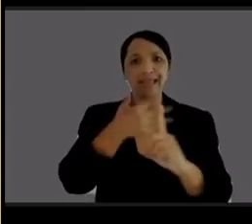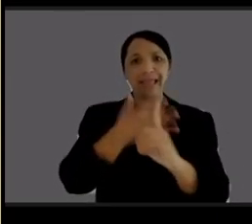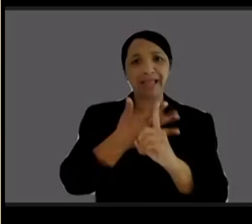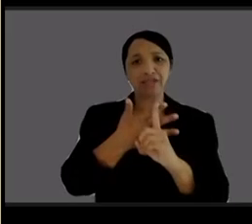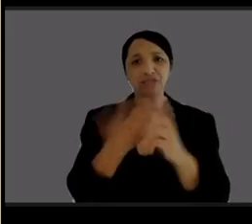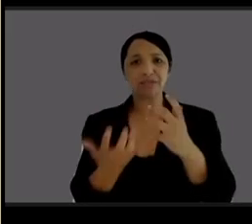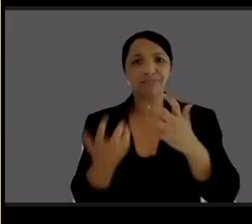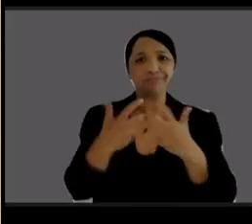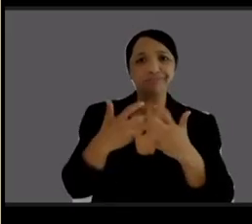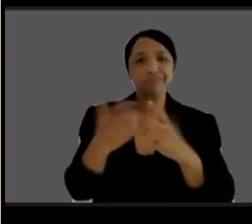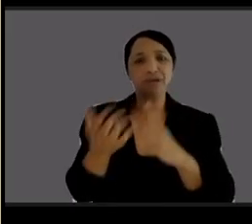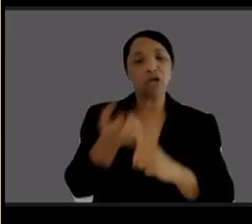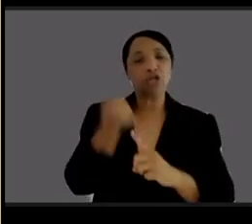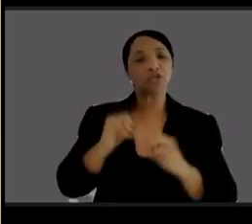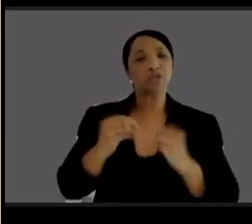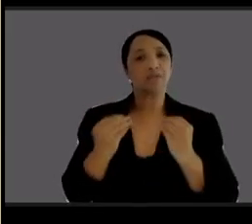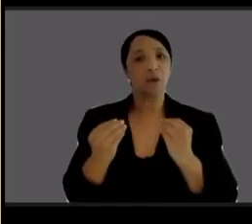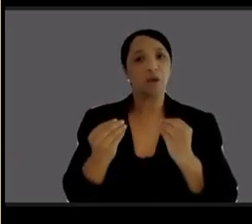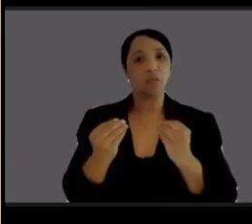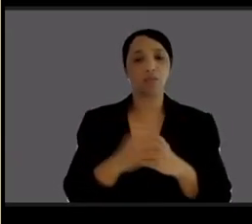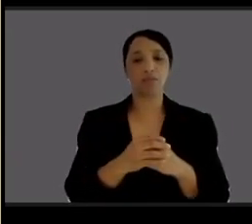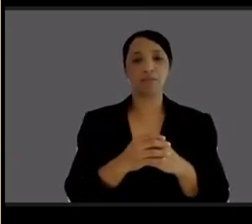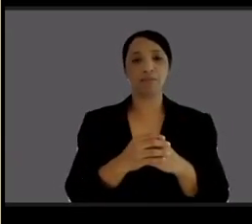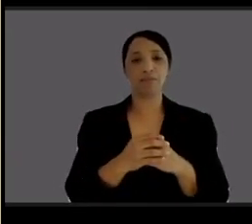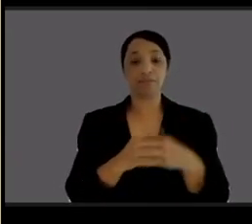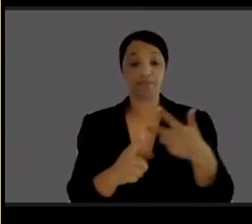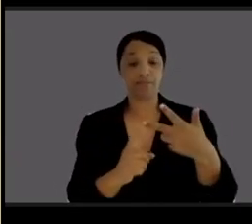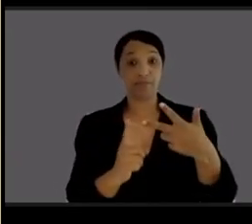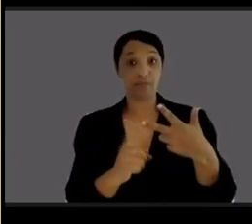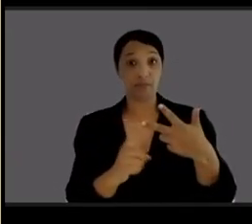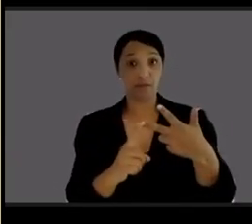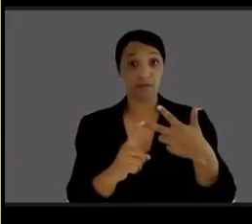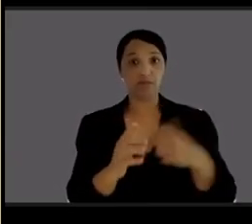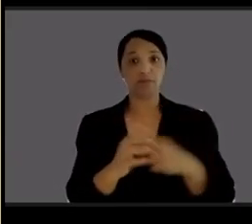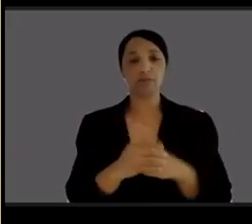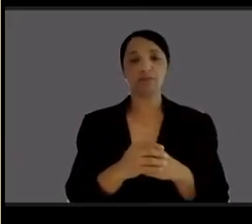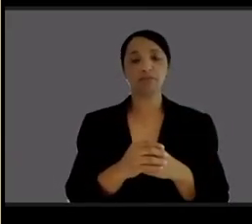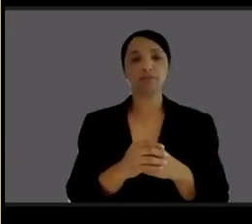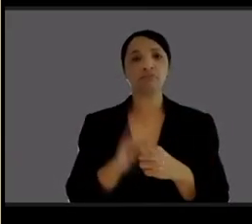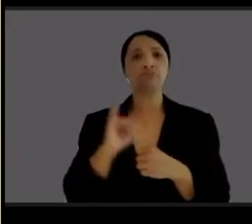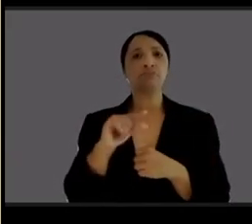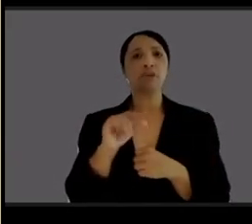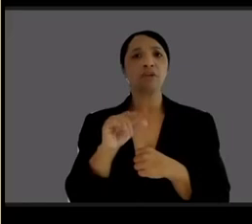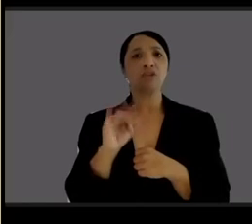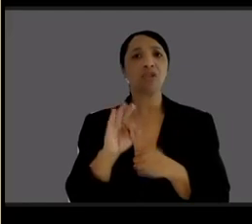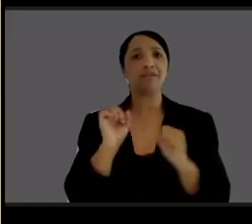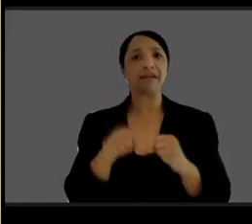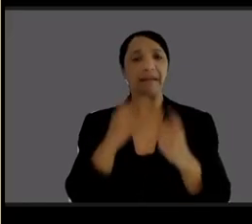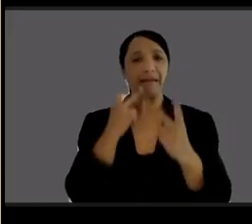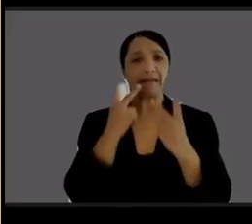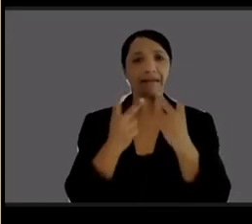objectifs prévus? Troisièmement, comment le FGI peut-il